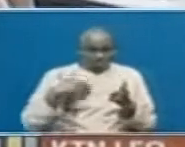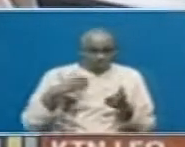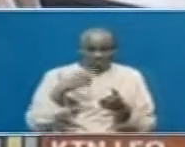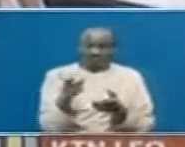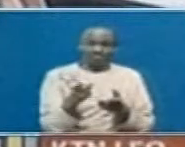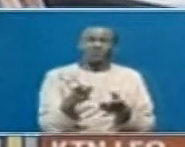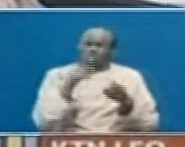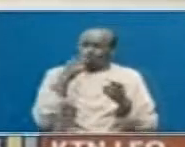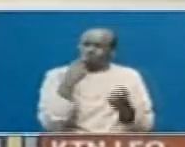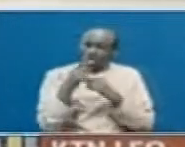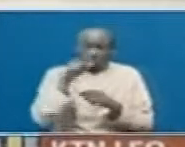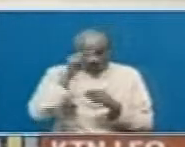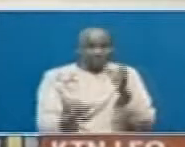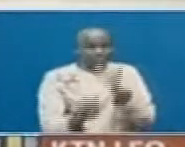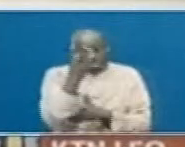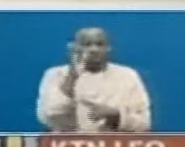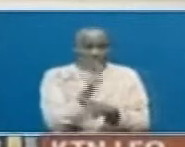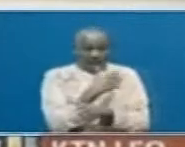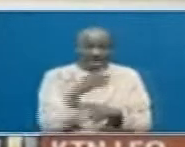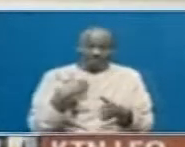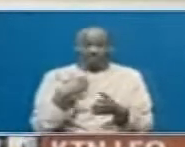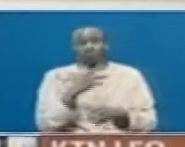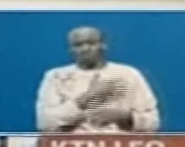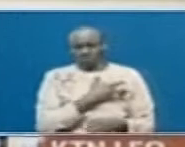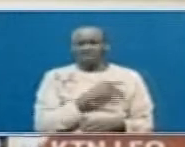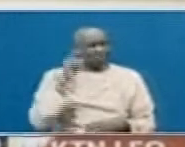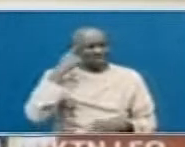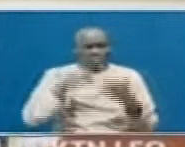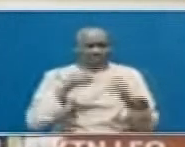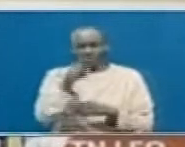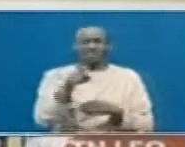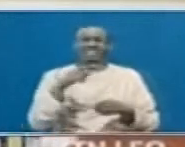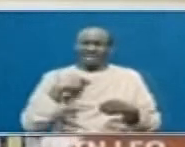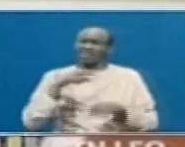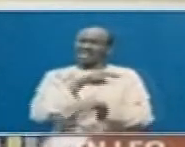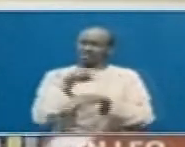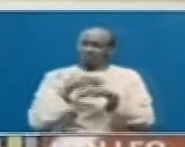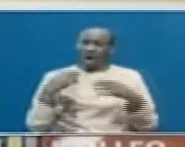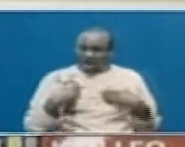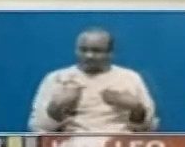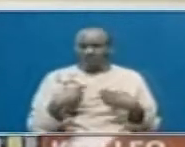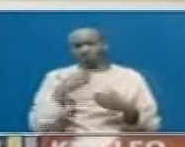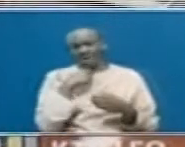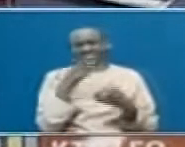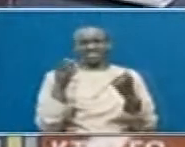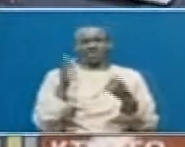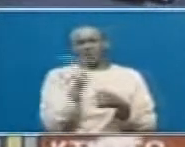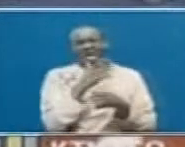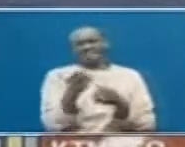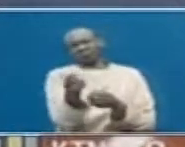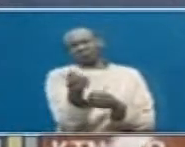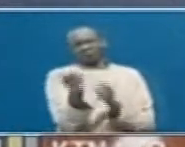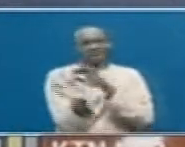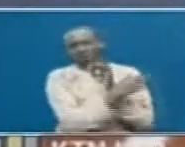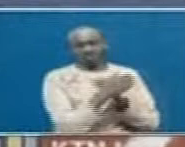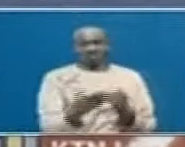maza ulizindua wewe masuala ya masquire. Wao wasikiaje uko na sherehe za kitaifa, tunachukulia burudani juu juu tu kuujaza muda katika